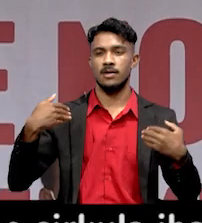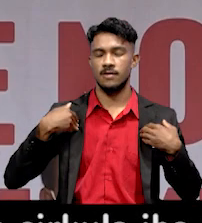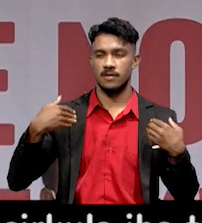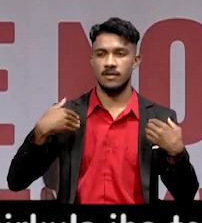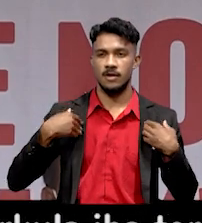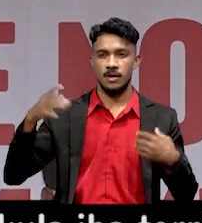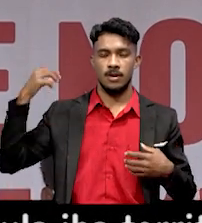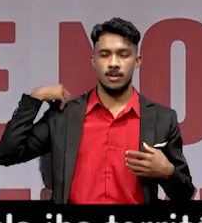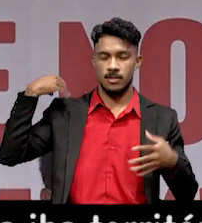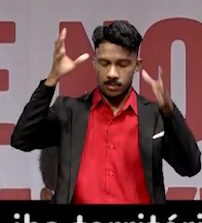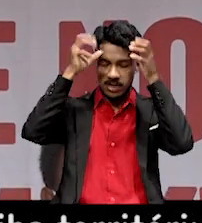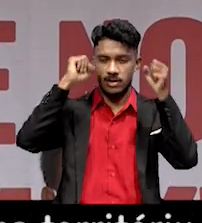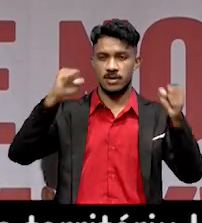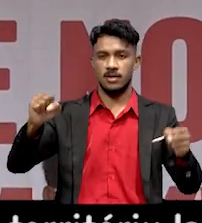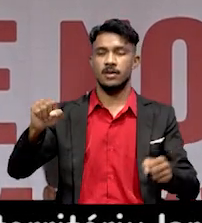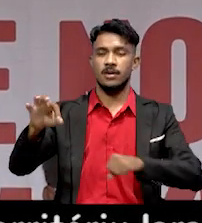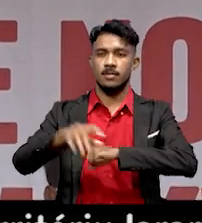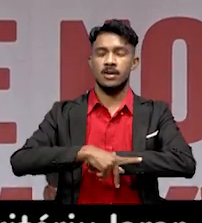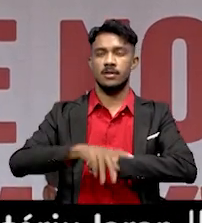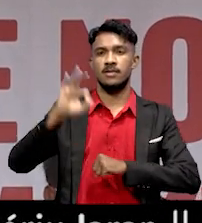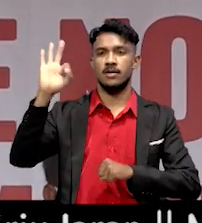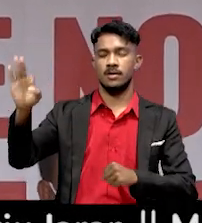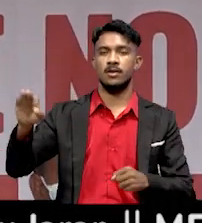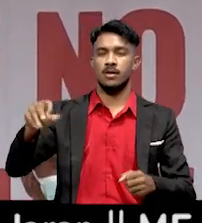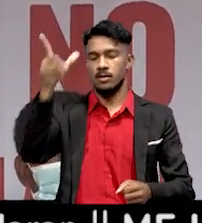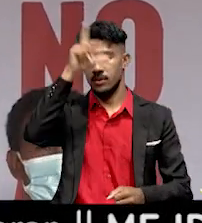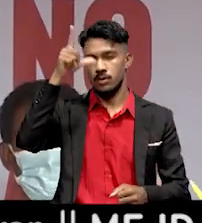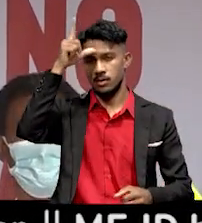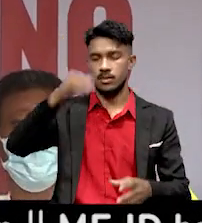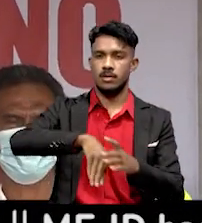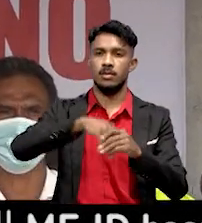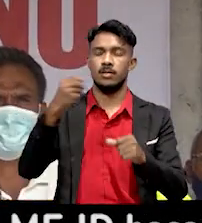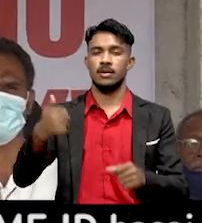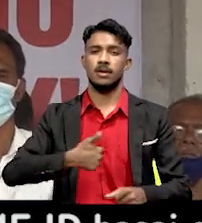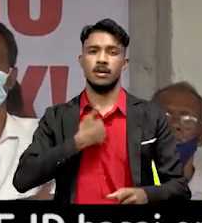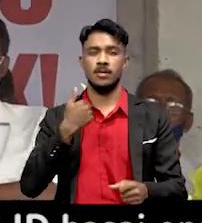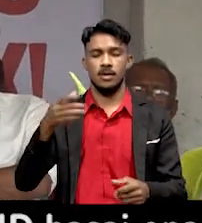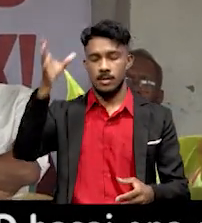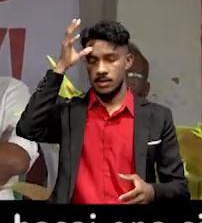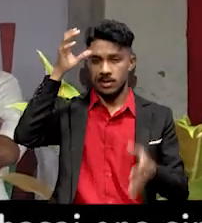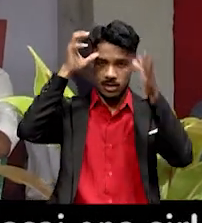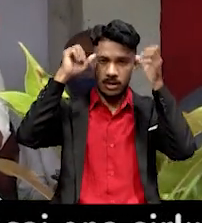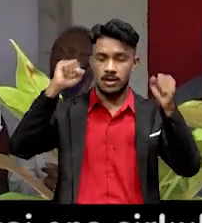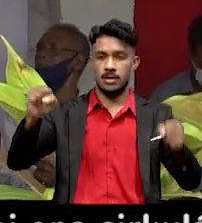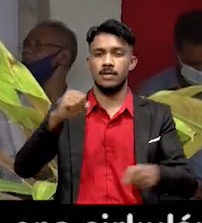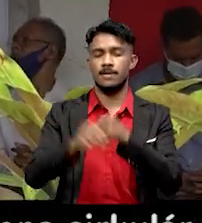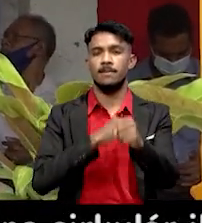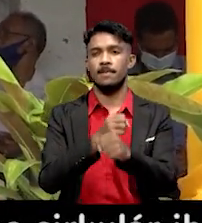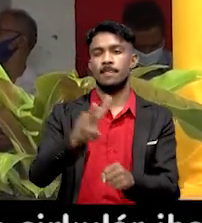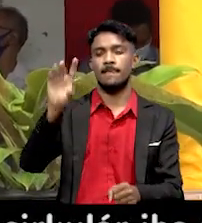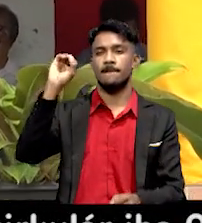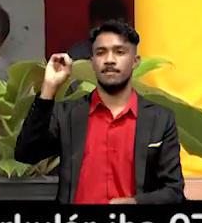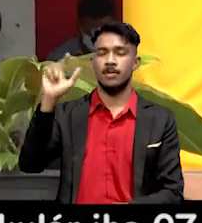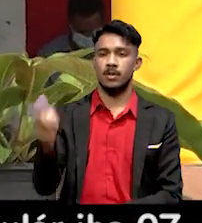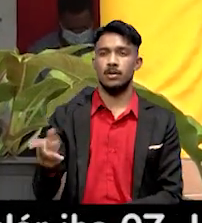Fretilin Francisco Guterres Luolo deklara hodi rek kandidatu an ba presidente Republika periodu tinan riung rua